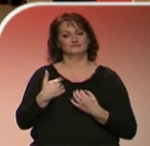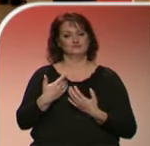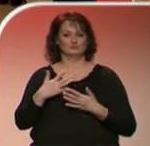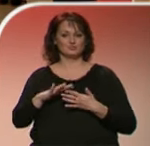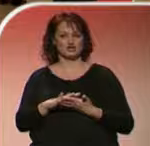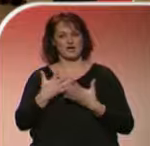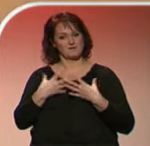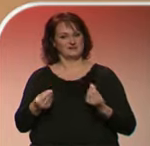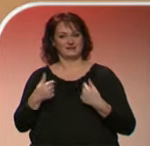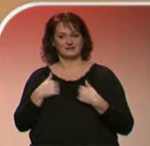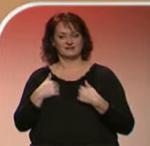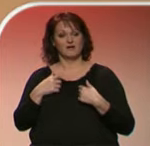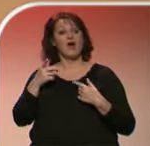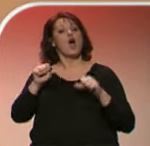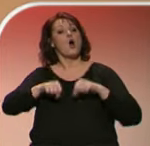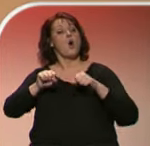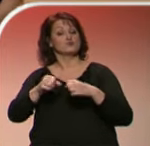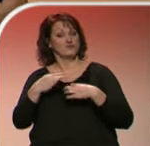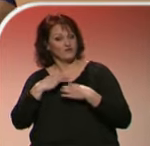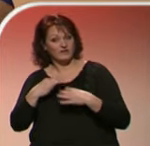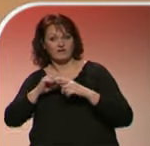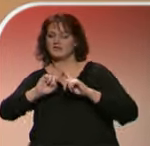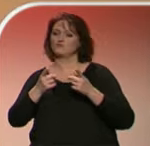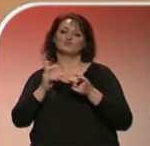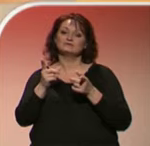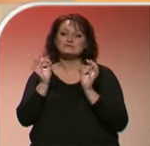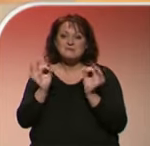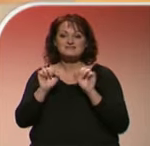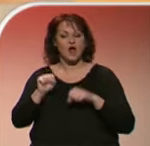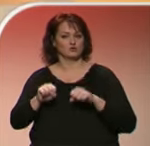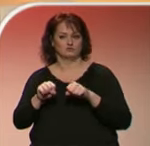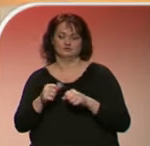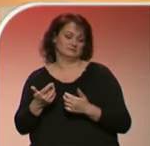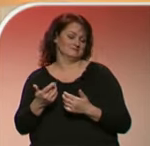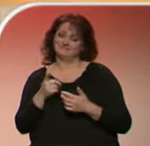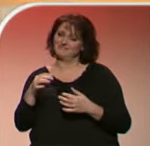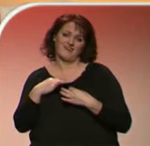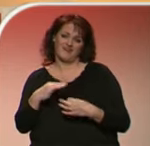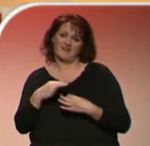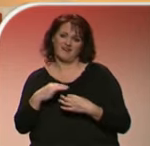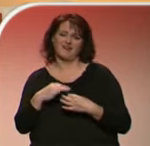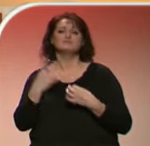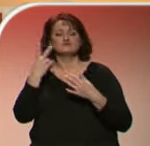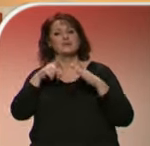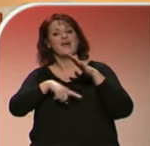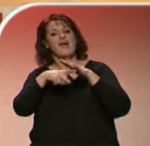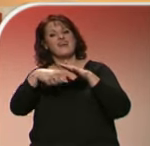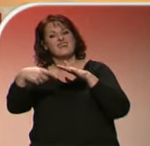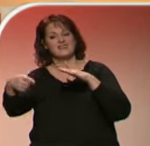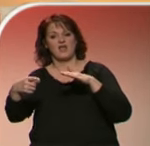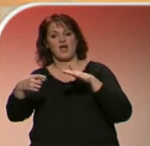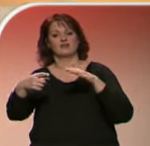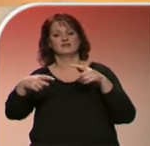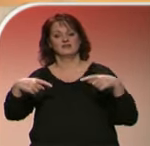takže... Je úplně jedno, jaký kočárek se použije ke strolleringu, musí být nějaký speciální? Je úplně jedno, jenom na ty inliny, teda samozřejmě ne ty